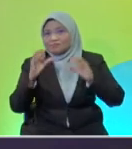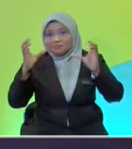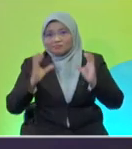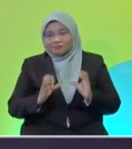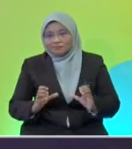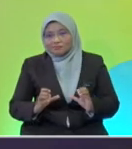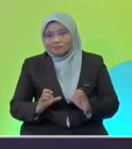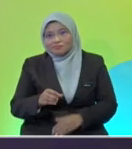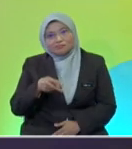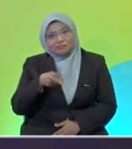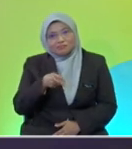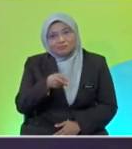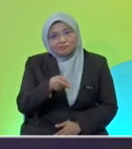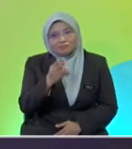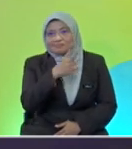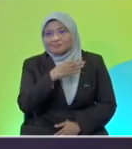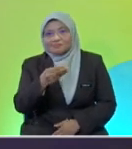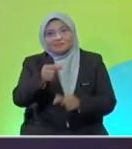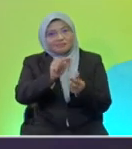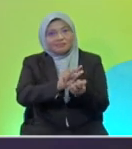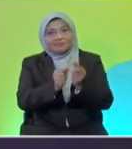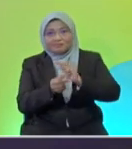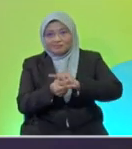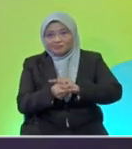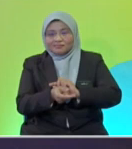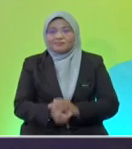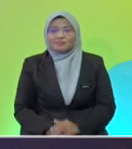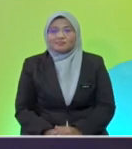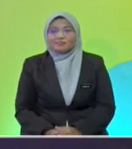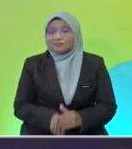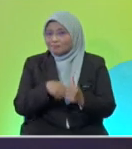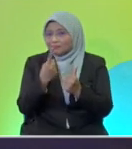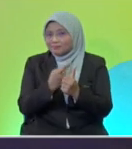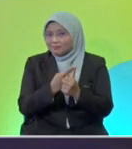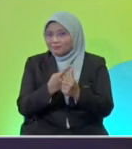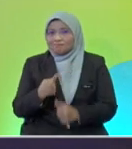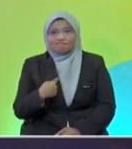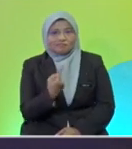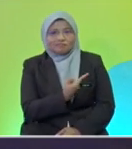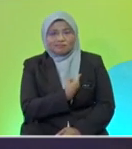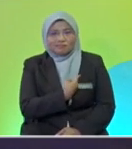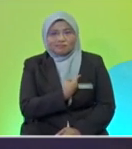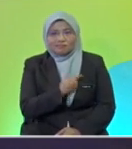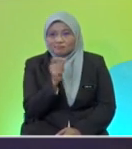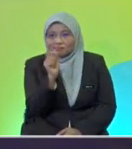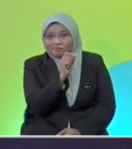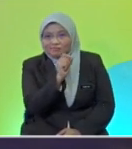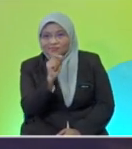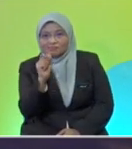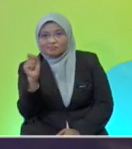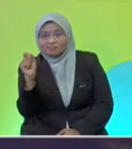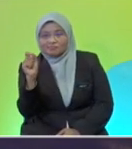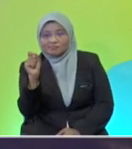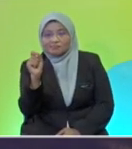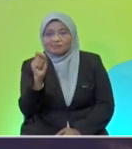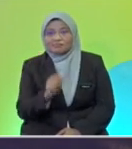ganti misi Mira punya tahu di sini kita akan potong kate tanya hmm dan kita akan gantikan